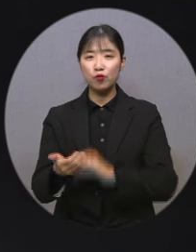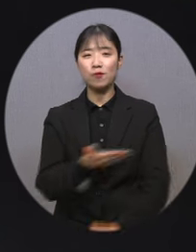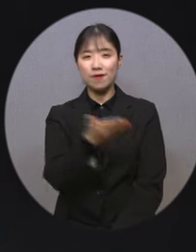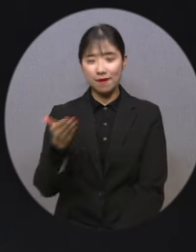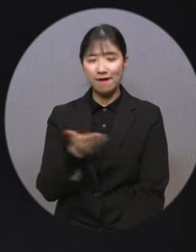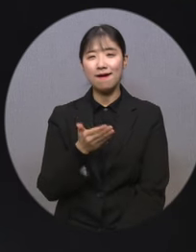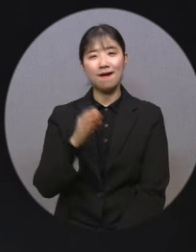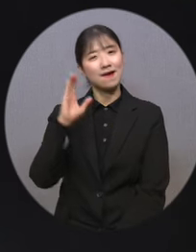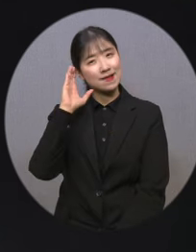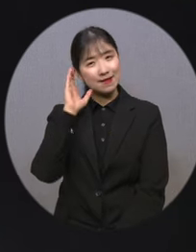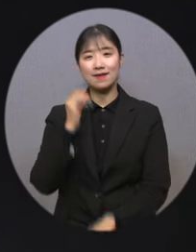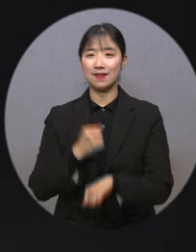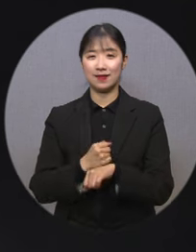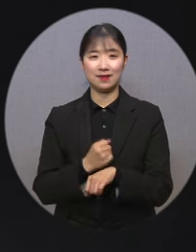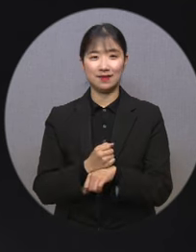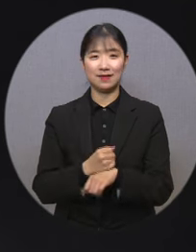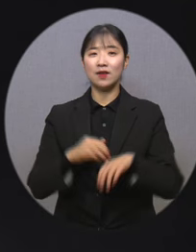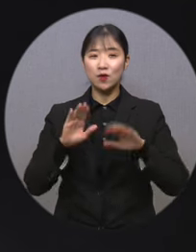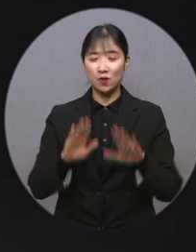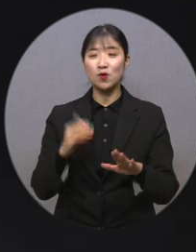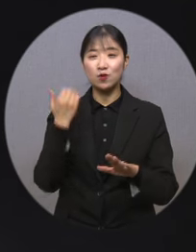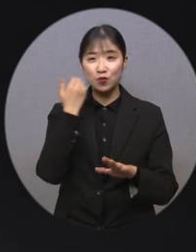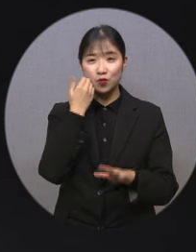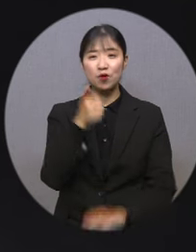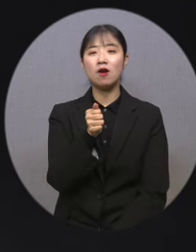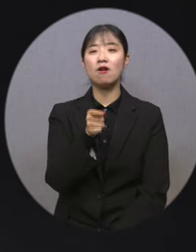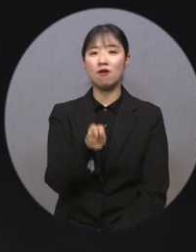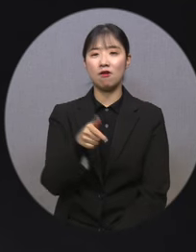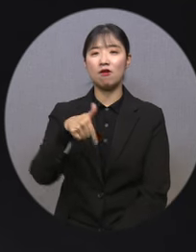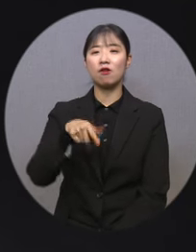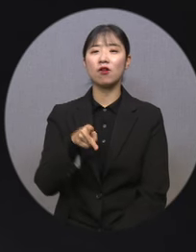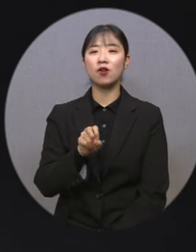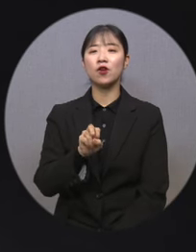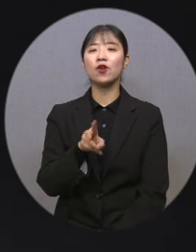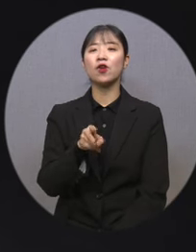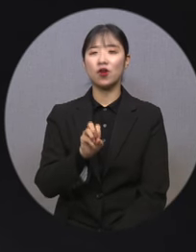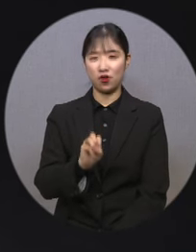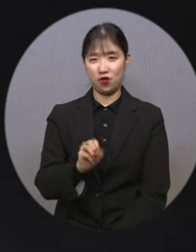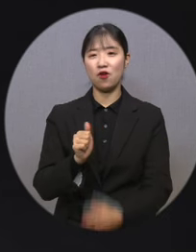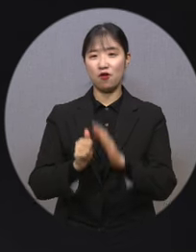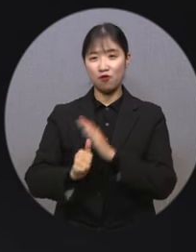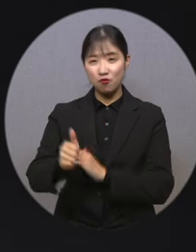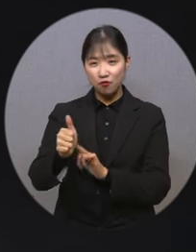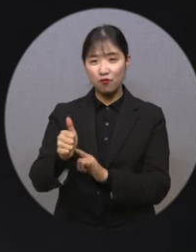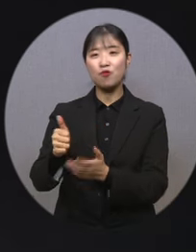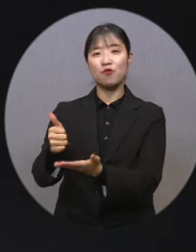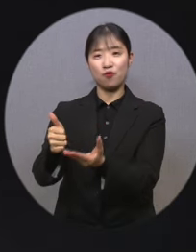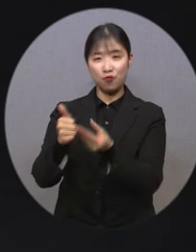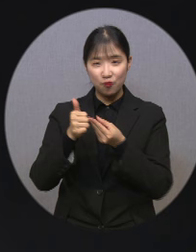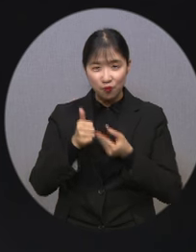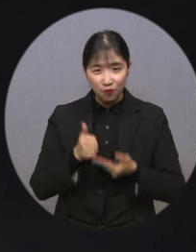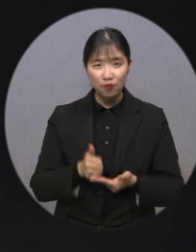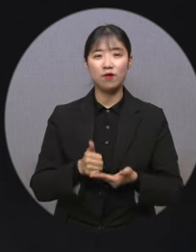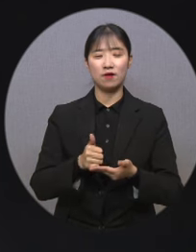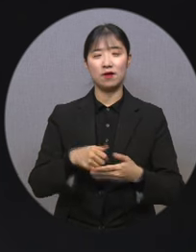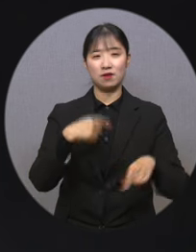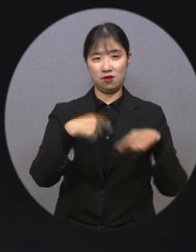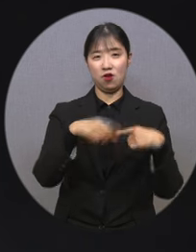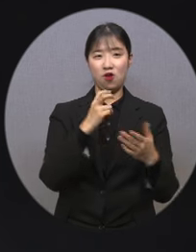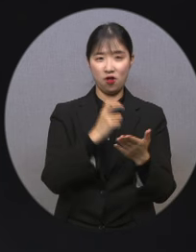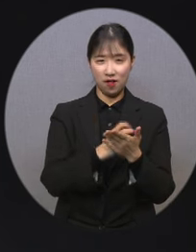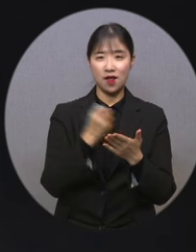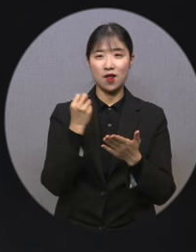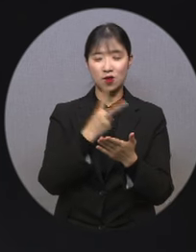듣는다. 오늘은 허경영 후보를 모시고 정책과 이슈에 대한 여러